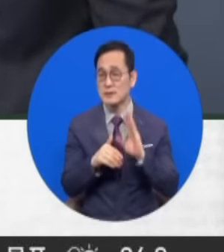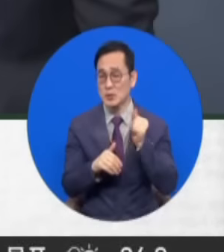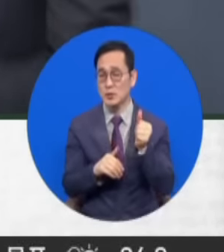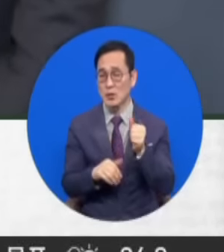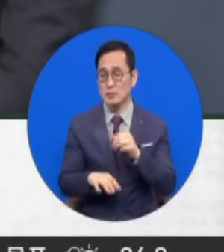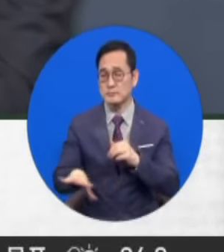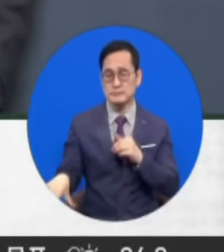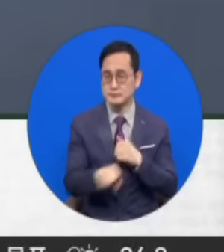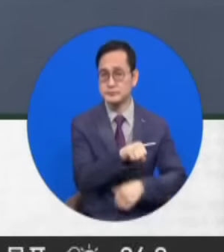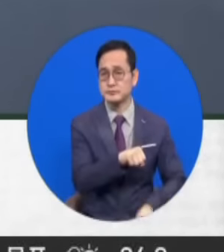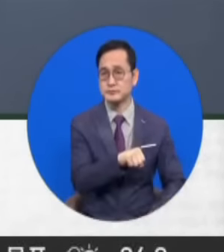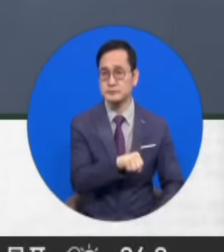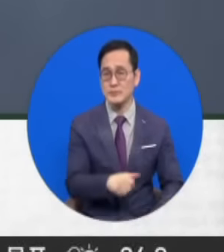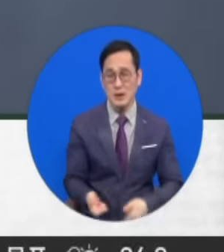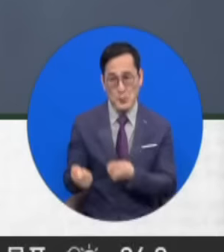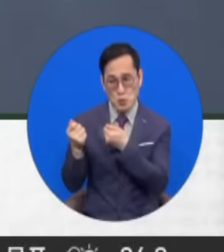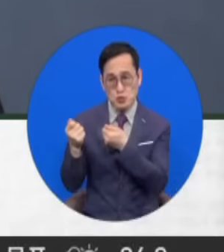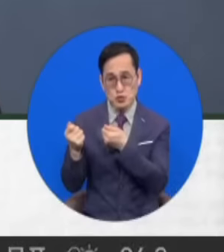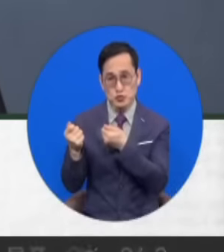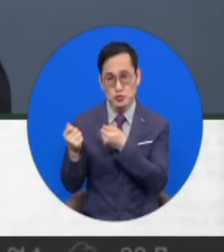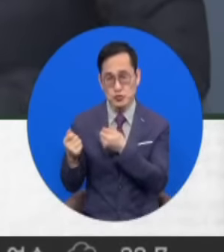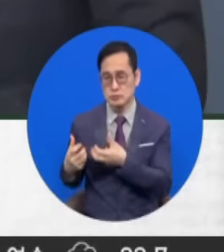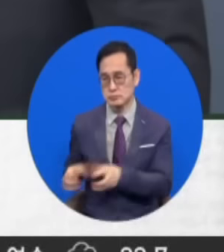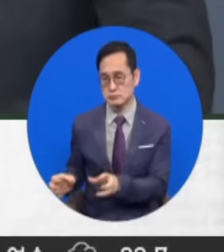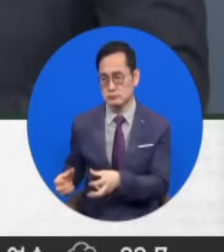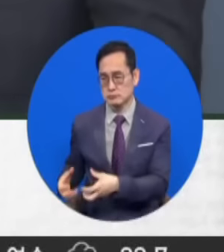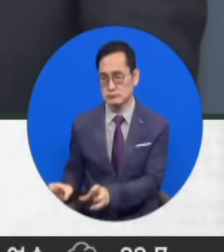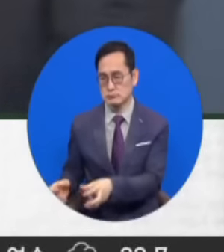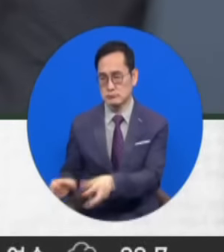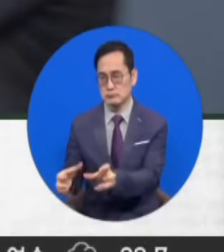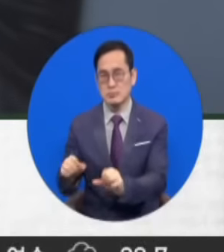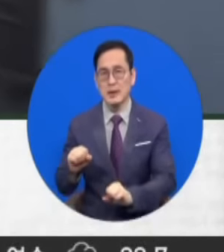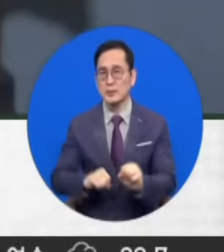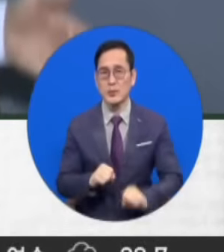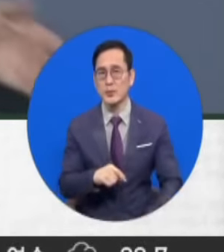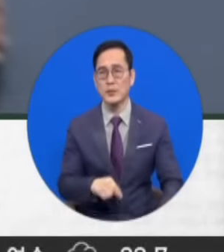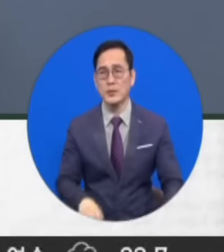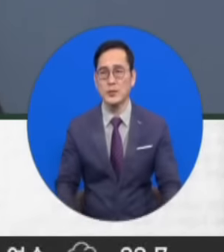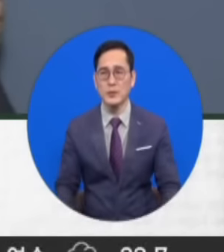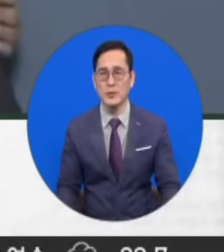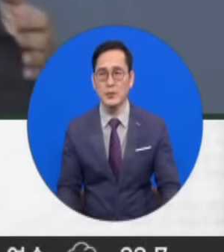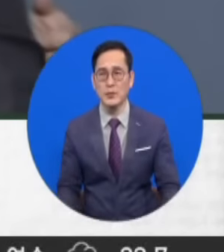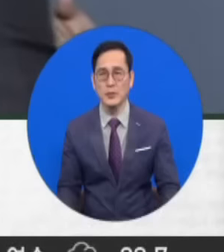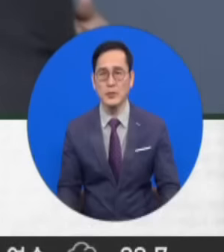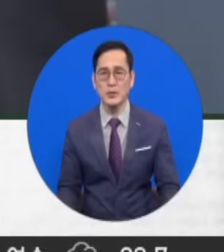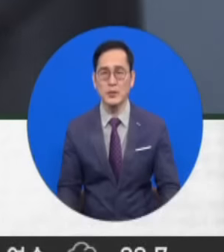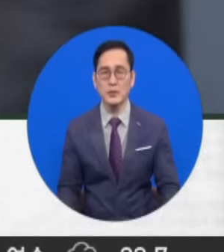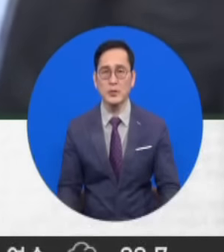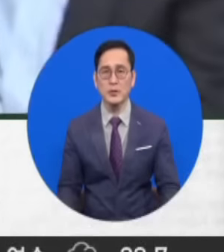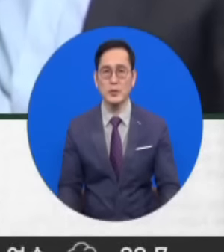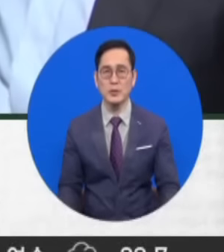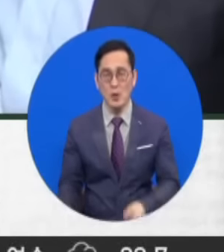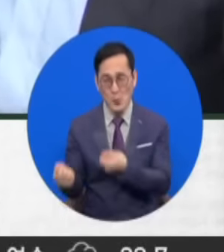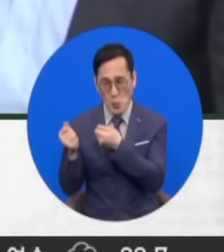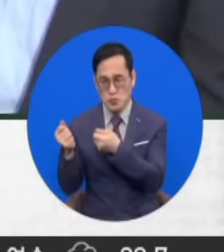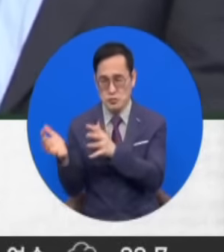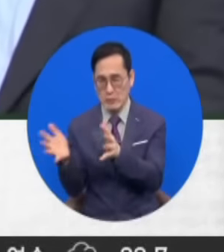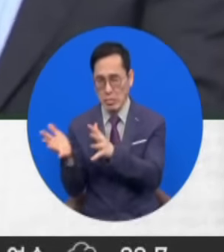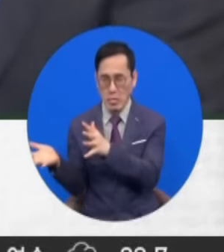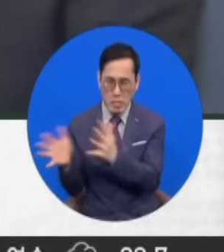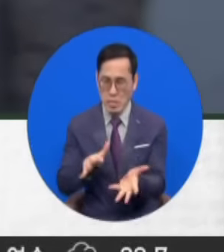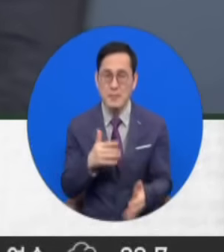보수의 진영의 진지들을 하나하나 부서는 그래서 우리 보수가 사실 괴멸을 하는 그런